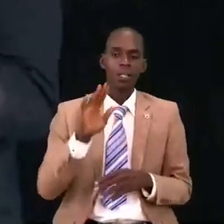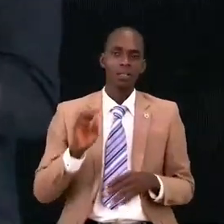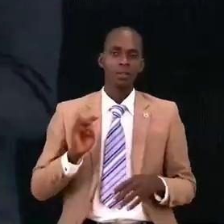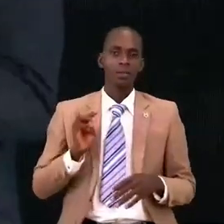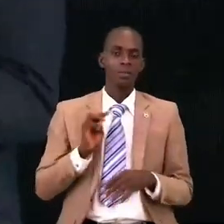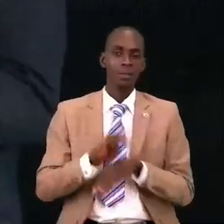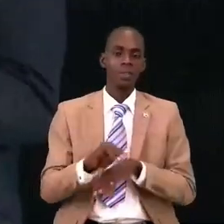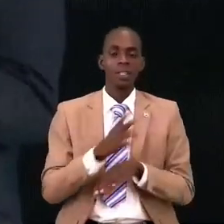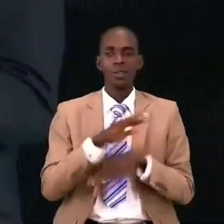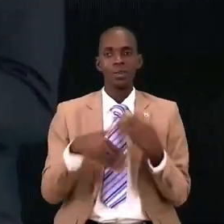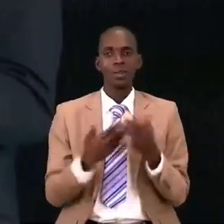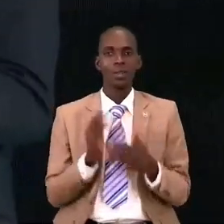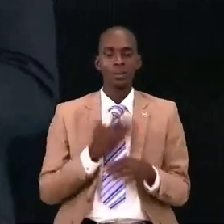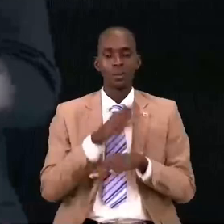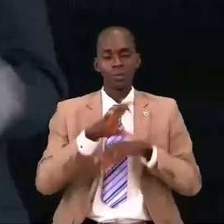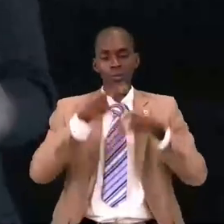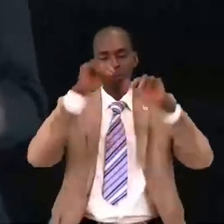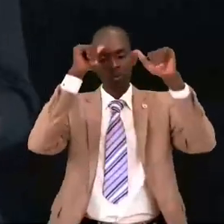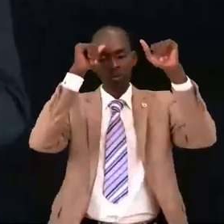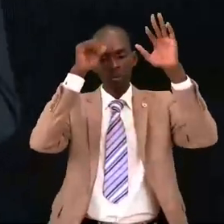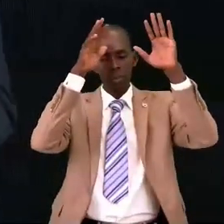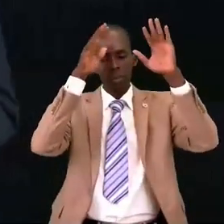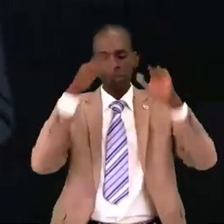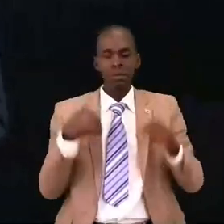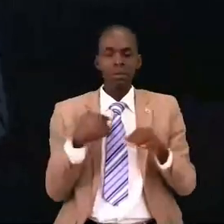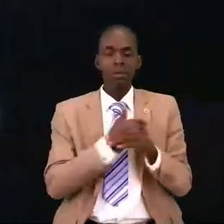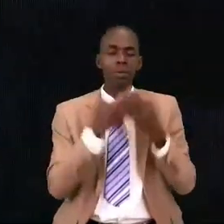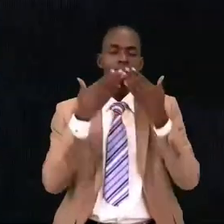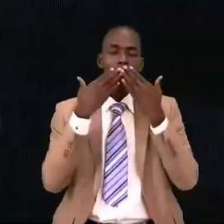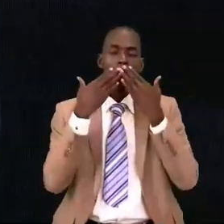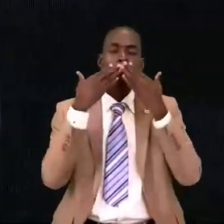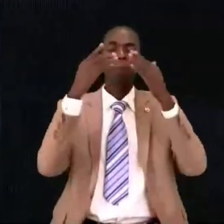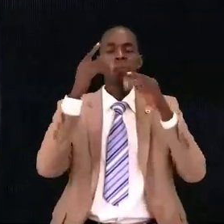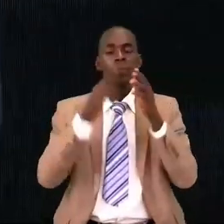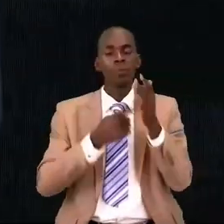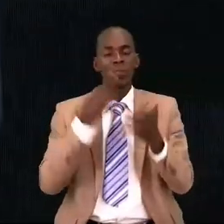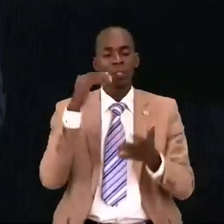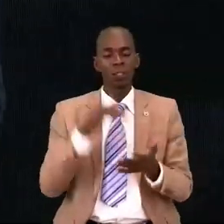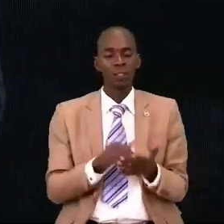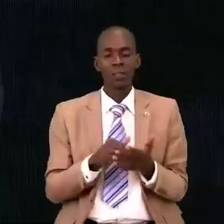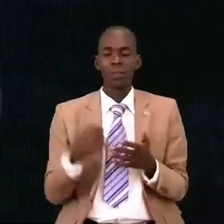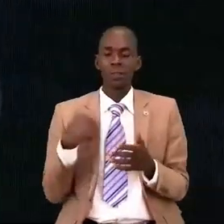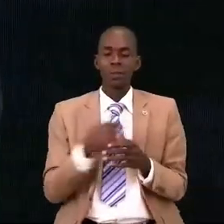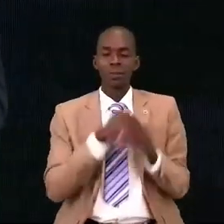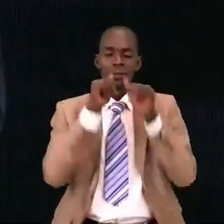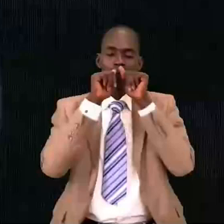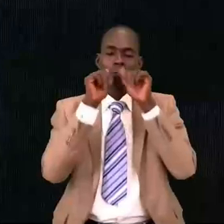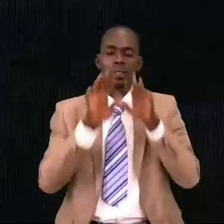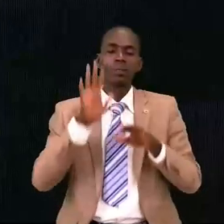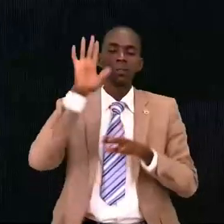encore en ce jour. Nous bénissons ton nom parce que tu nous as amenés pour une bonne